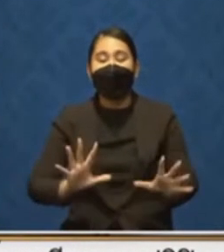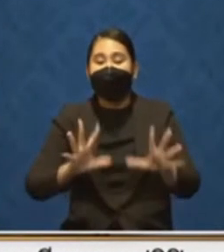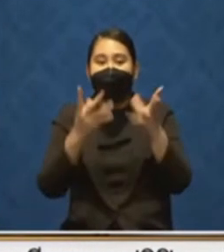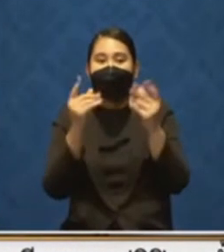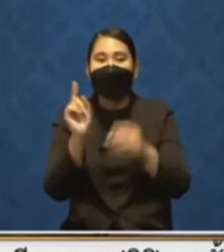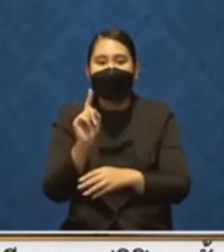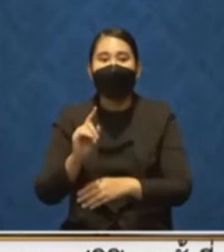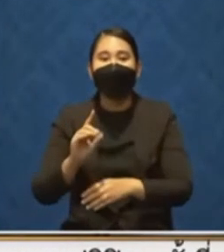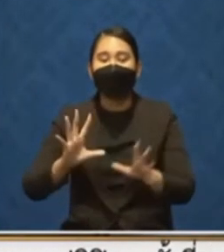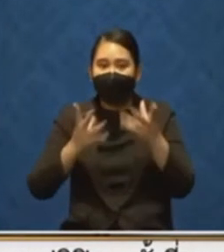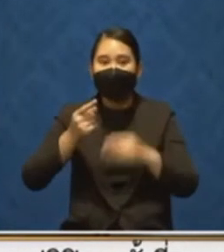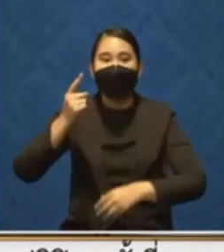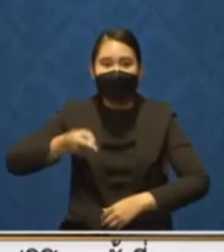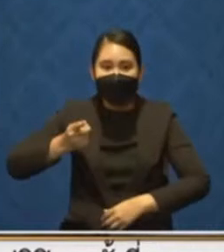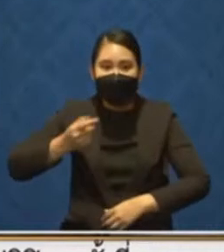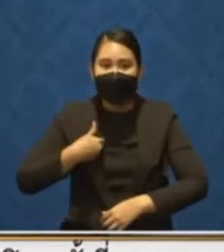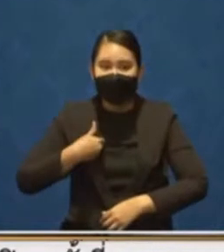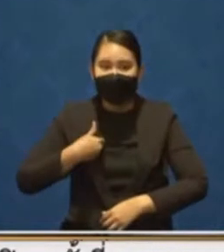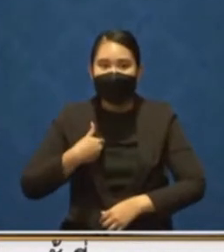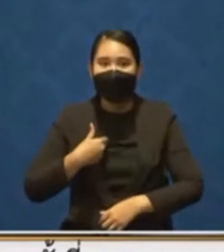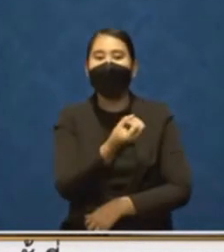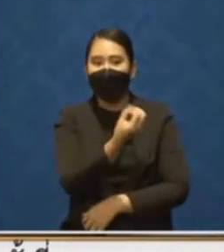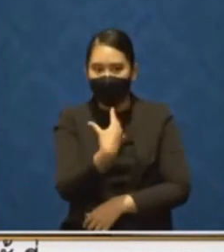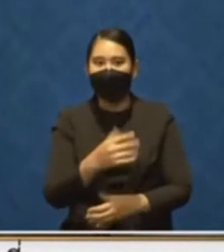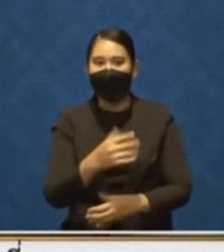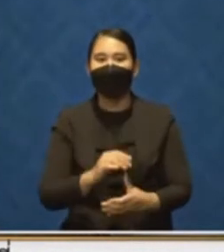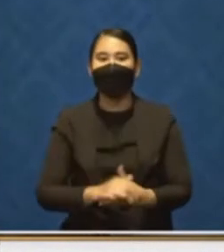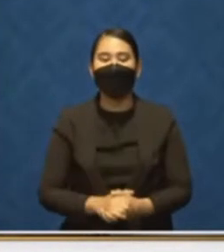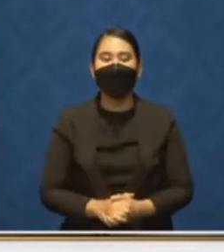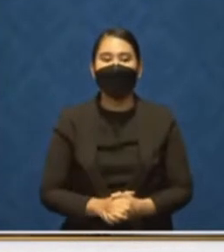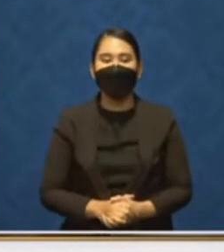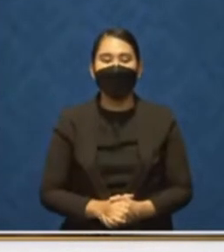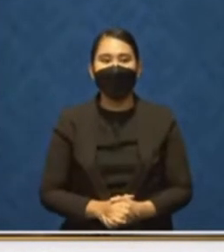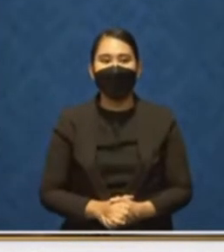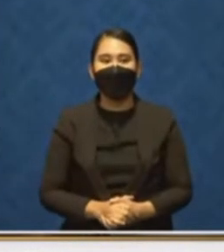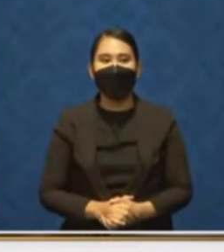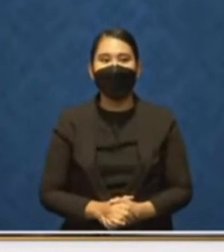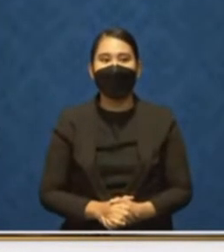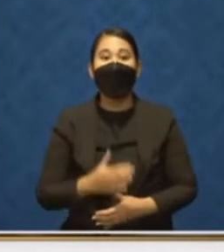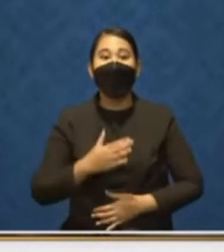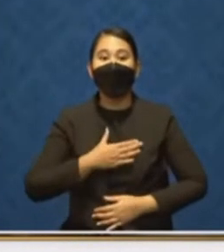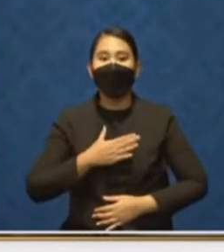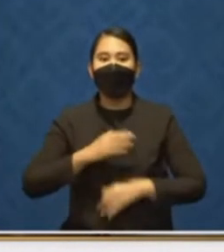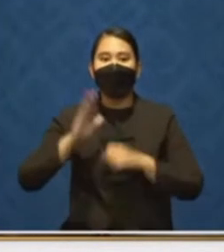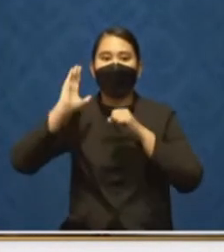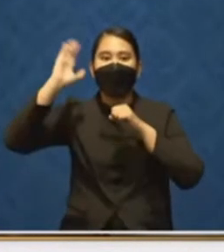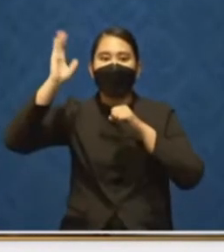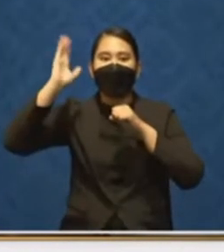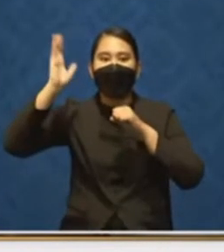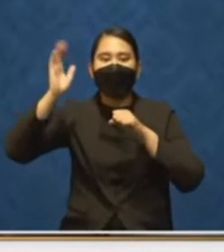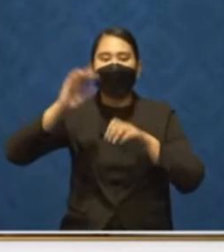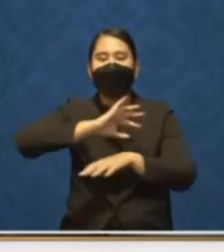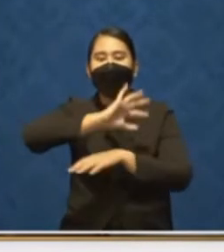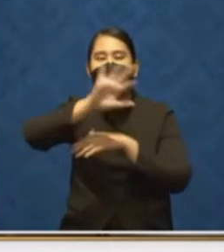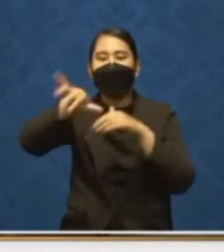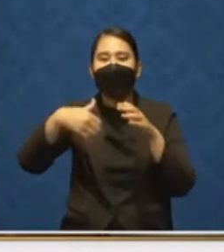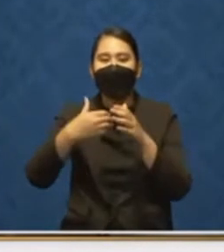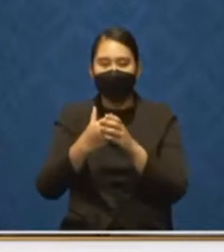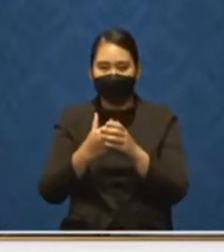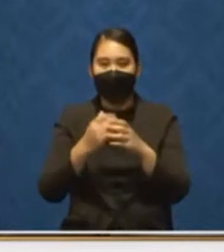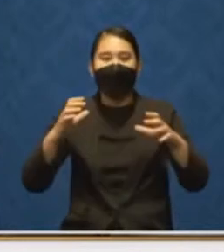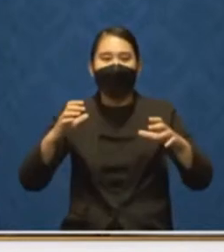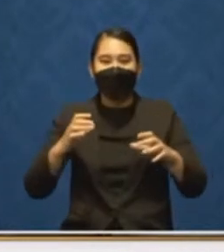นะรับประทานทุนร่วมกับผมอภิปรายมาทั้งหมดเลยครับเพื่อเรียงความไม่ทันเห็น